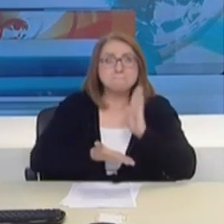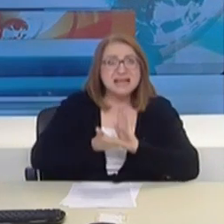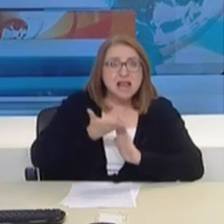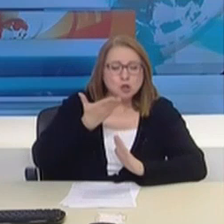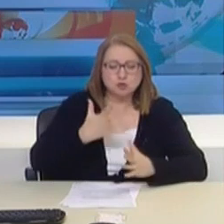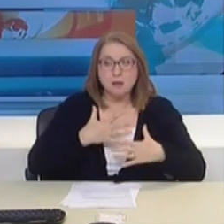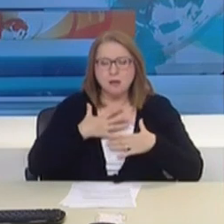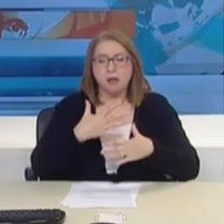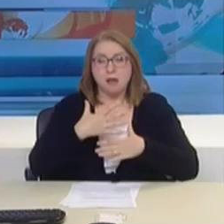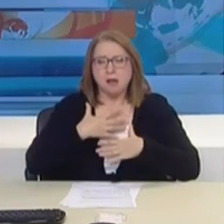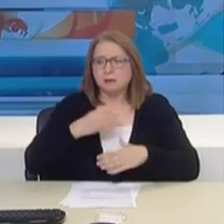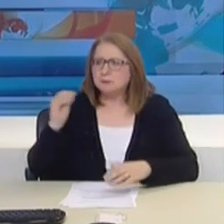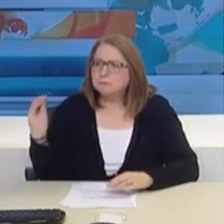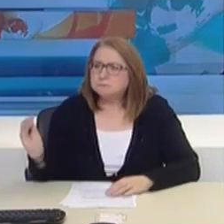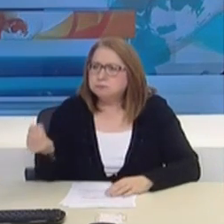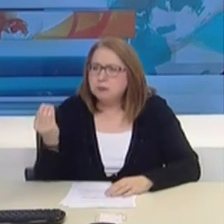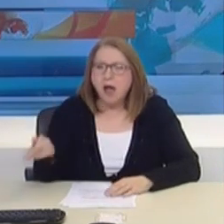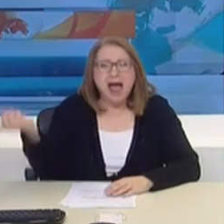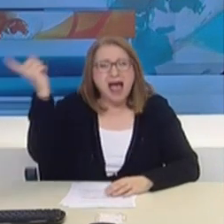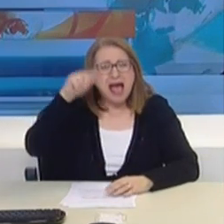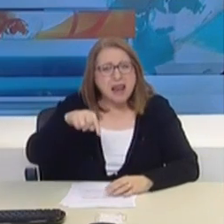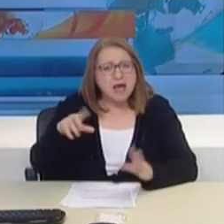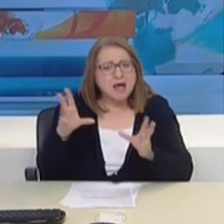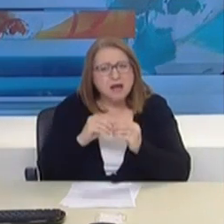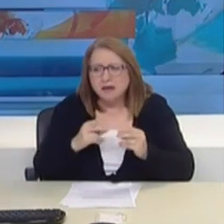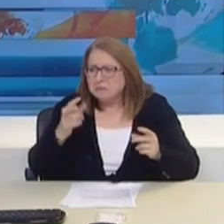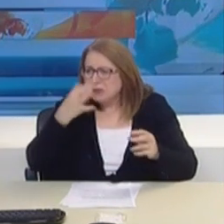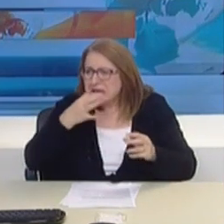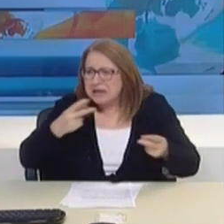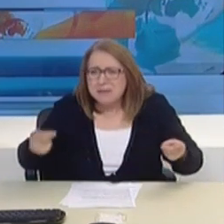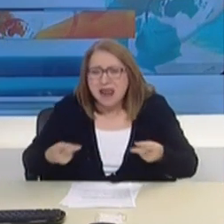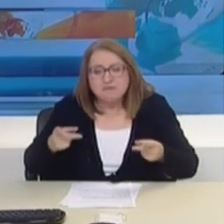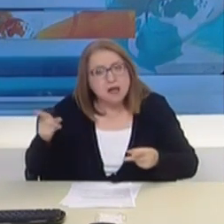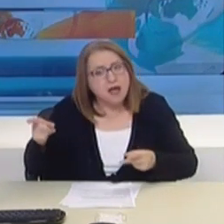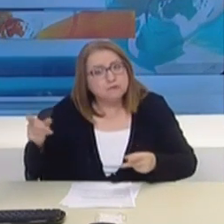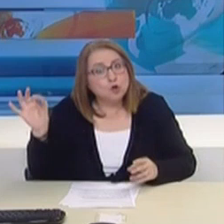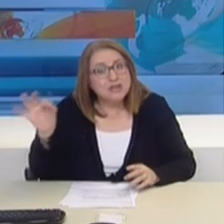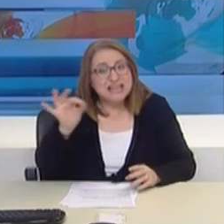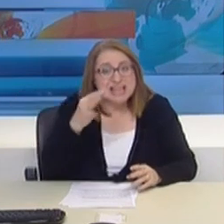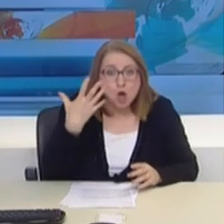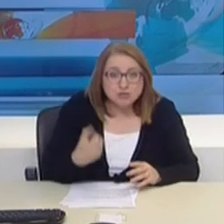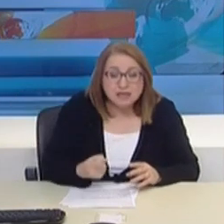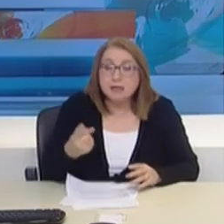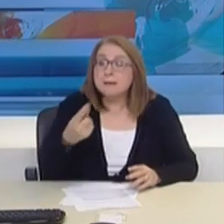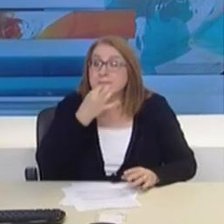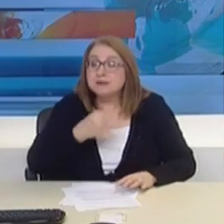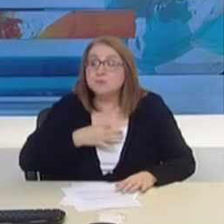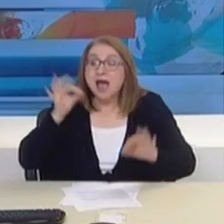προβλήματα. Συνεπώς, ποια είναι τελικά τα συμπτώματα, ακόμα και τα μη συνήθη πλην όμως καταγεγραμμένα που μπορεί να παραπέμπουν στη συγκεκριμένη